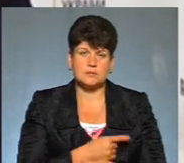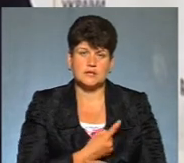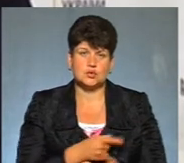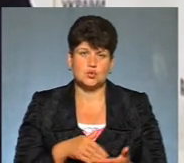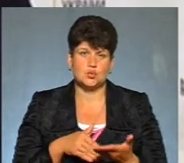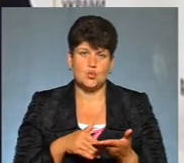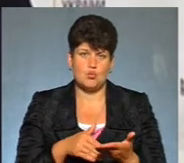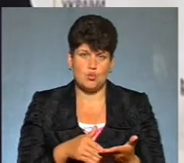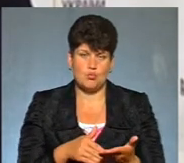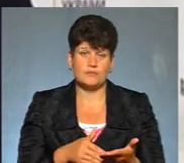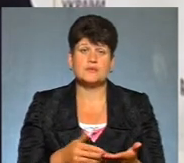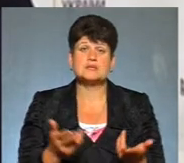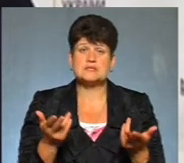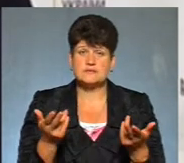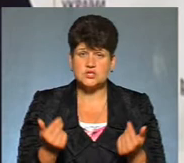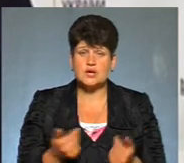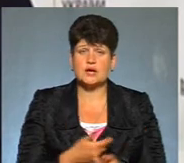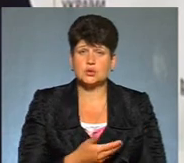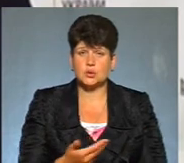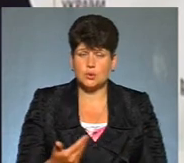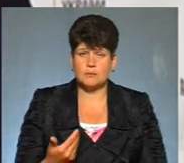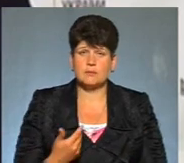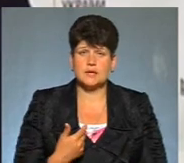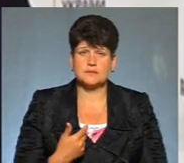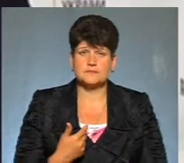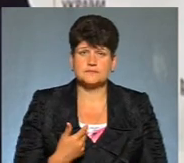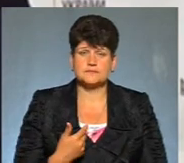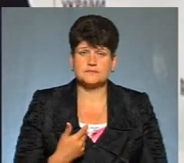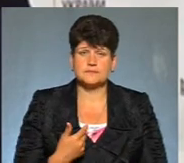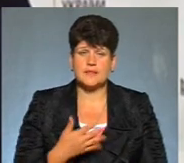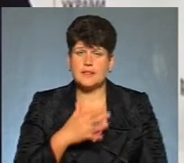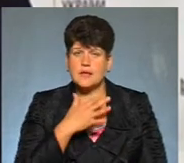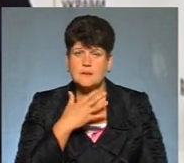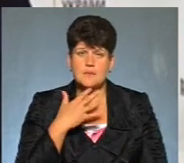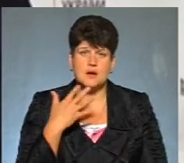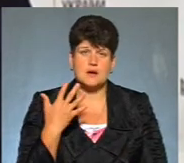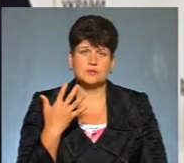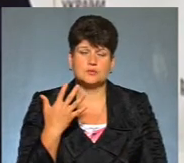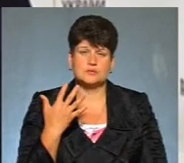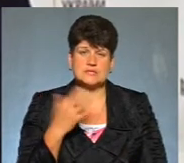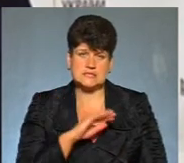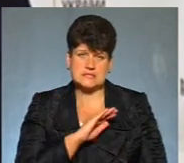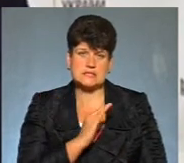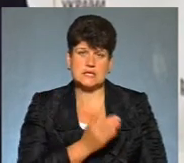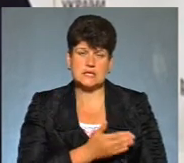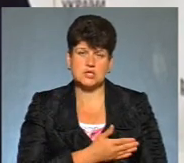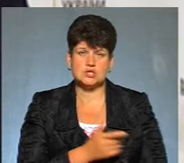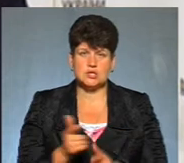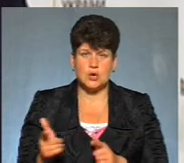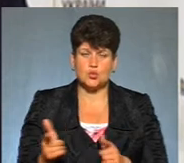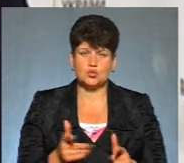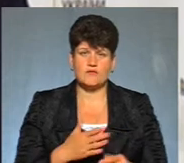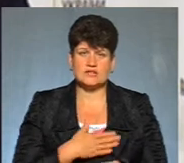допомогу. Звичайно, ми набагато сильніше готова наша